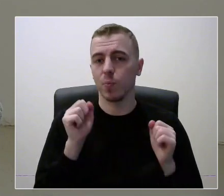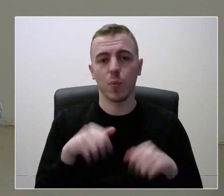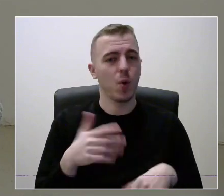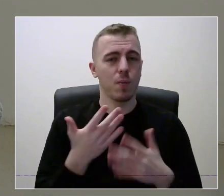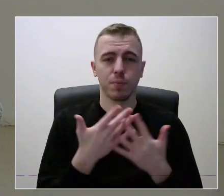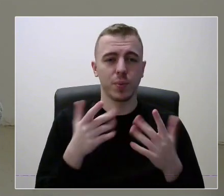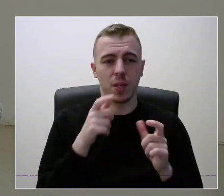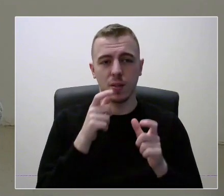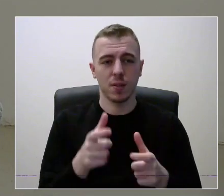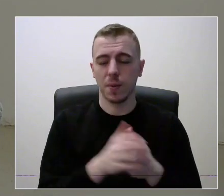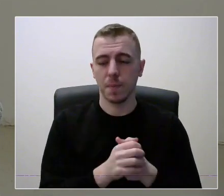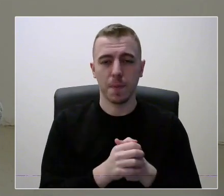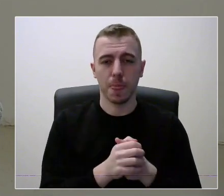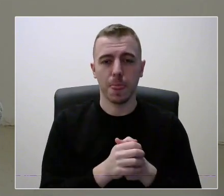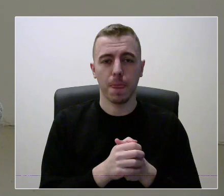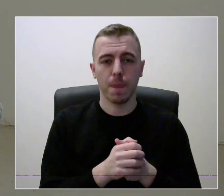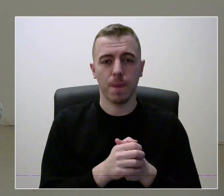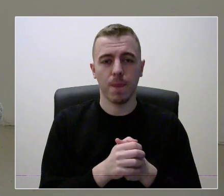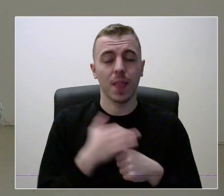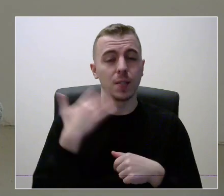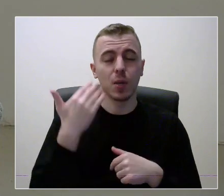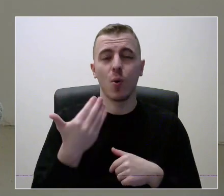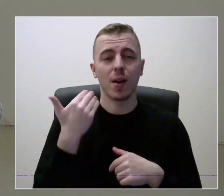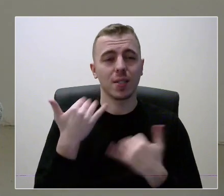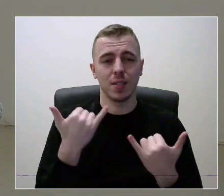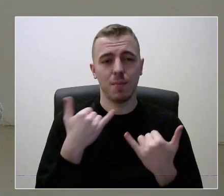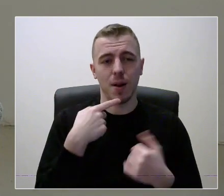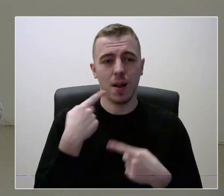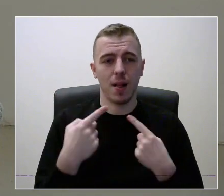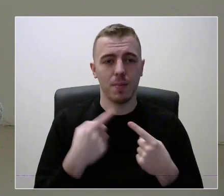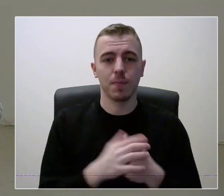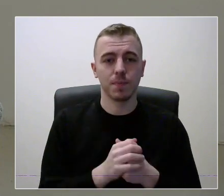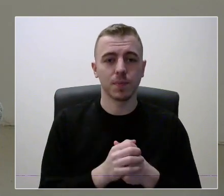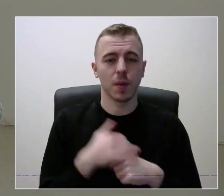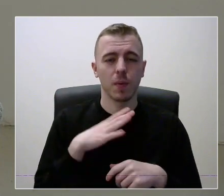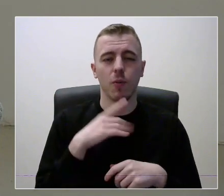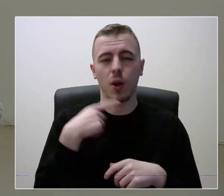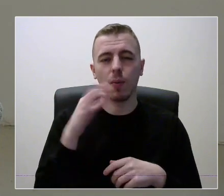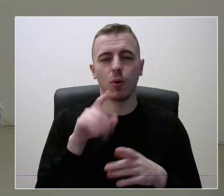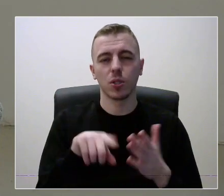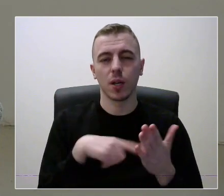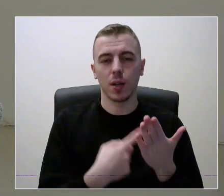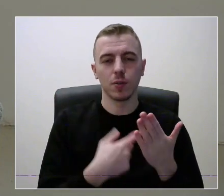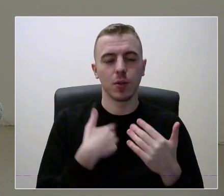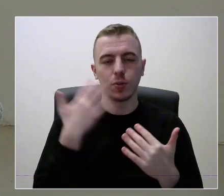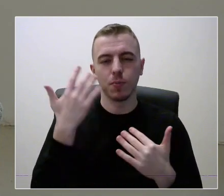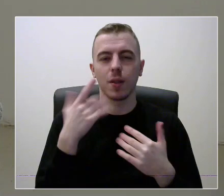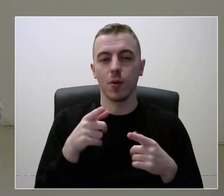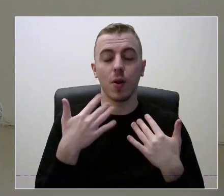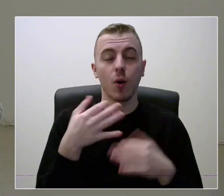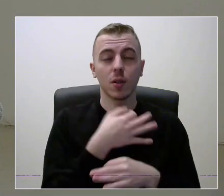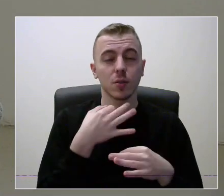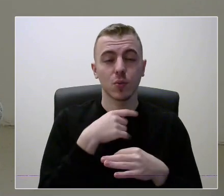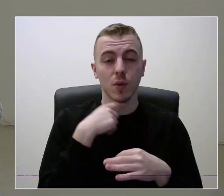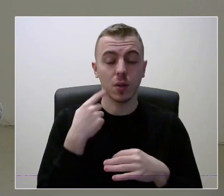įvairūs sprendimai teismų, tai aš manau, anksti kalbėti. Tai esame kalbėję apie tą klausimą, tai aš manau, kad čia jau tiek išdiskutuota, bet tarp